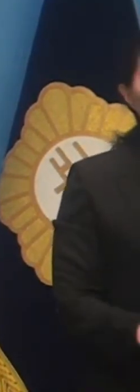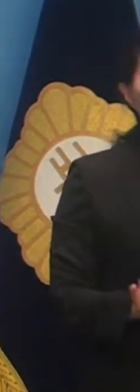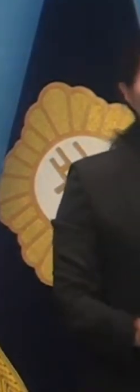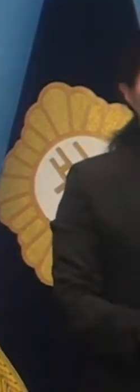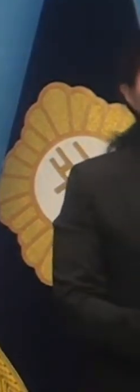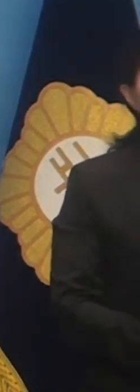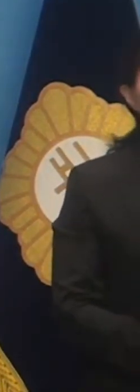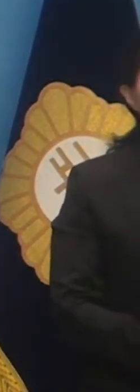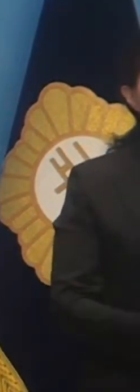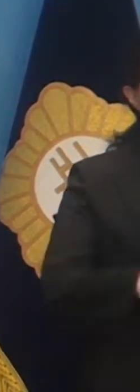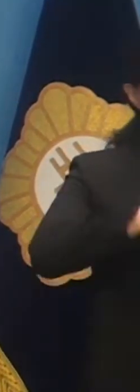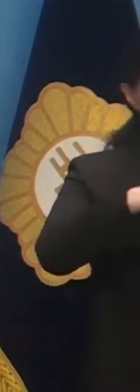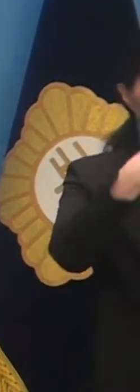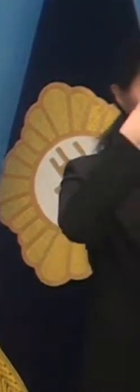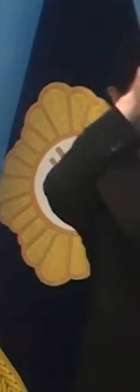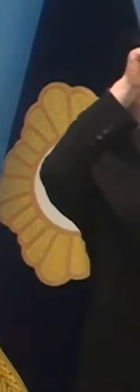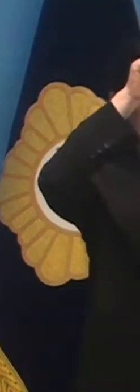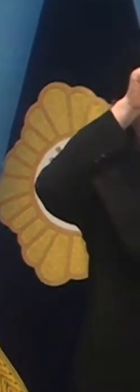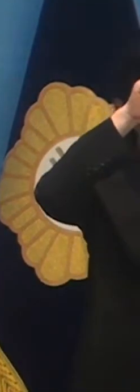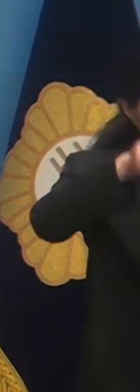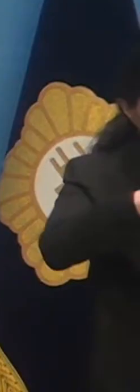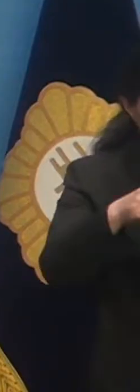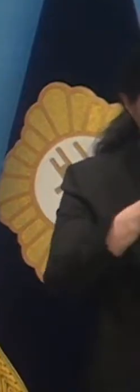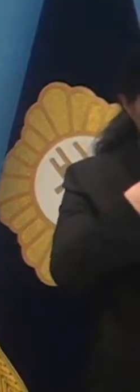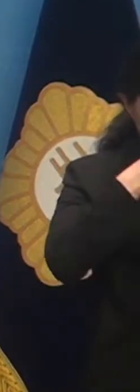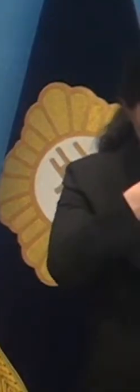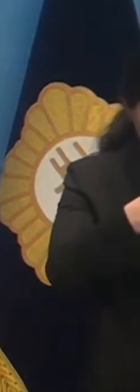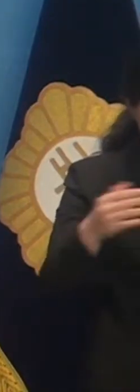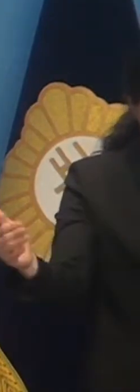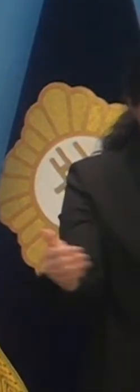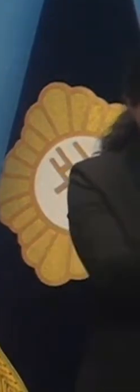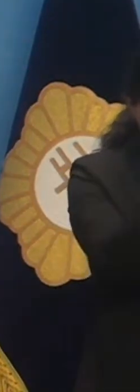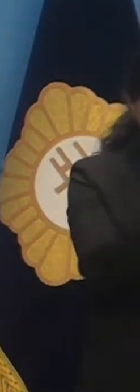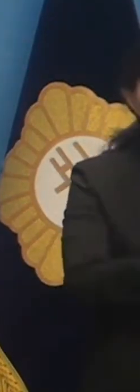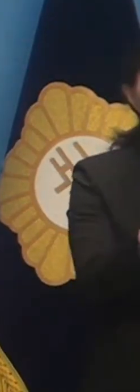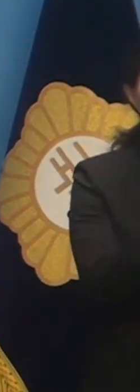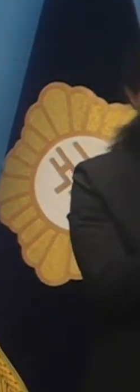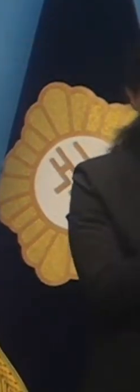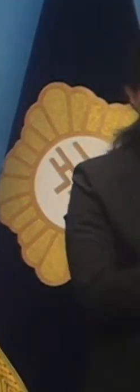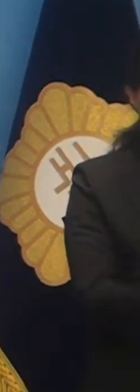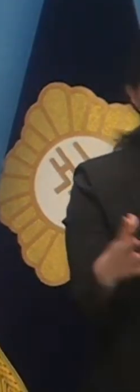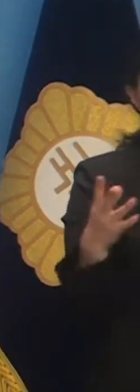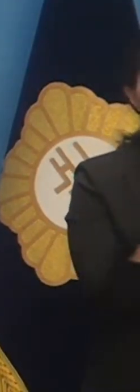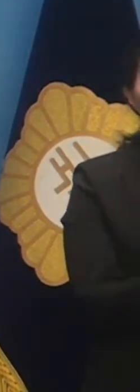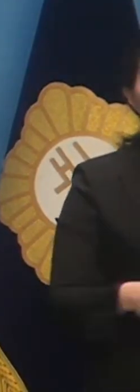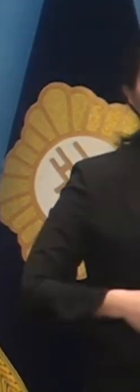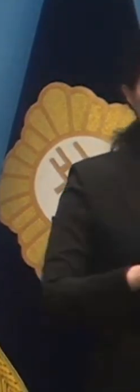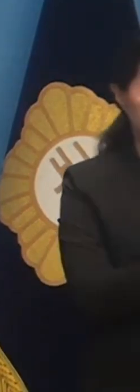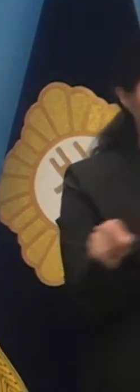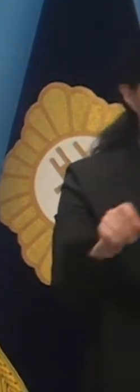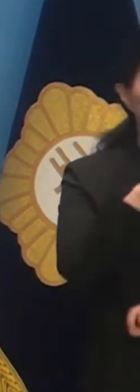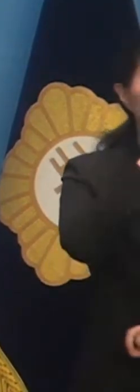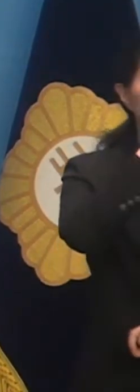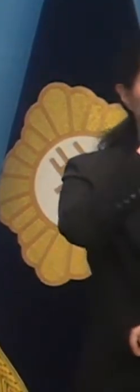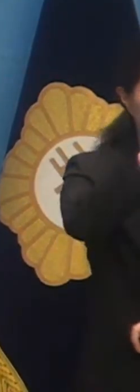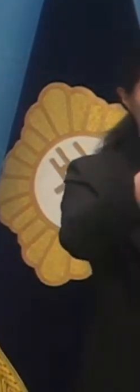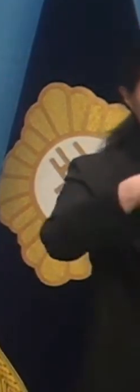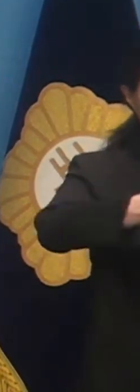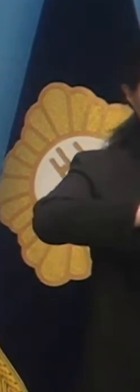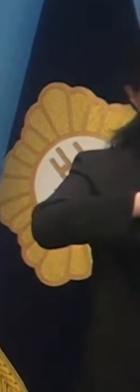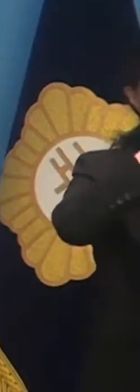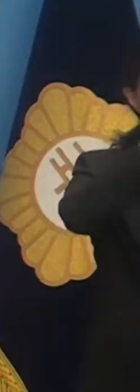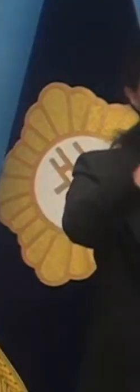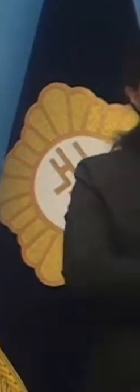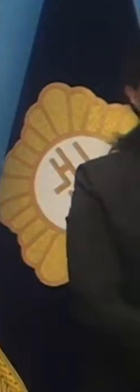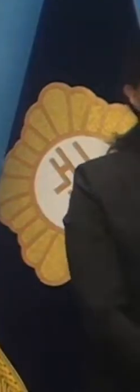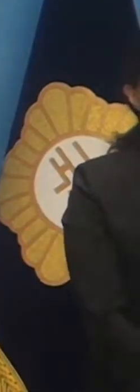이제 정치검사들과 검찰 독재를 끝내라는 국민의 요구를 완수할 때입니다. 더 미룰 수도 없고 늦어져서도 안